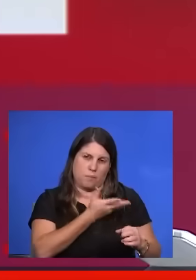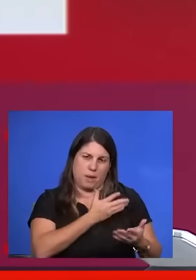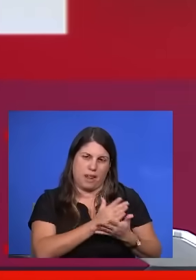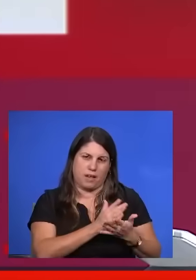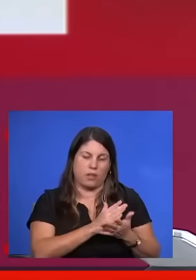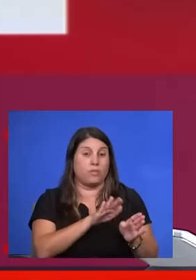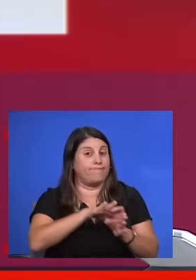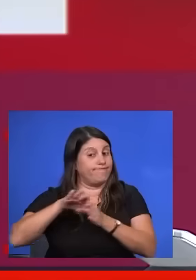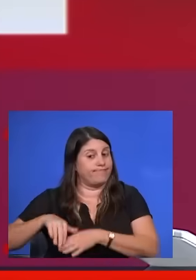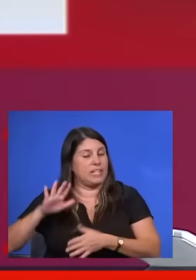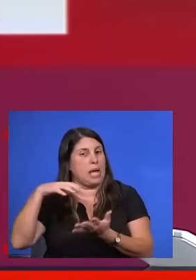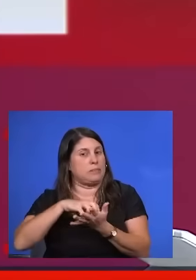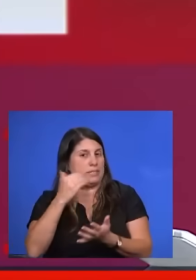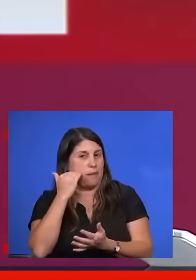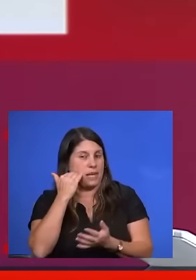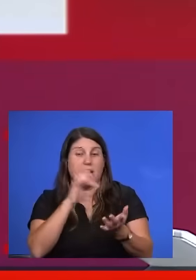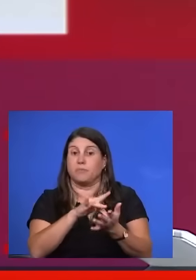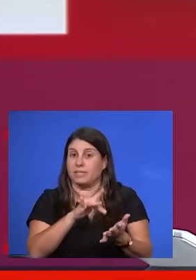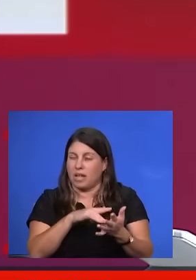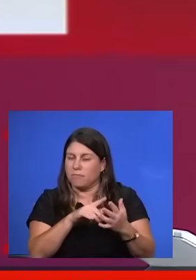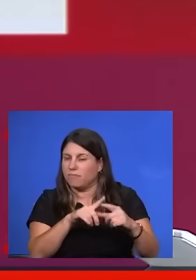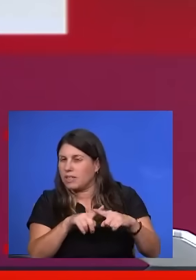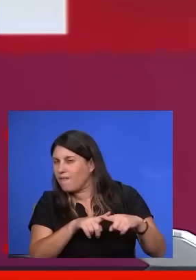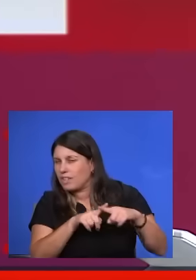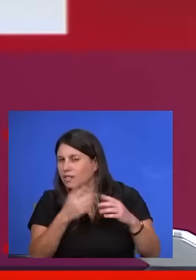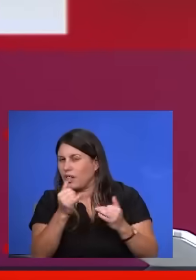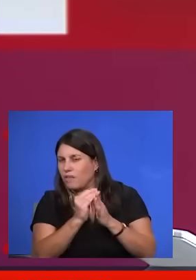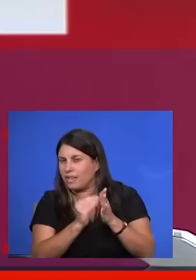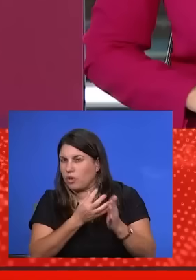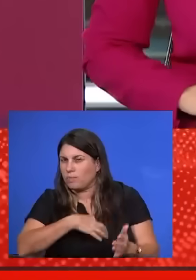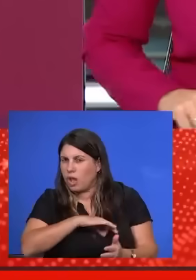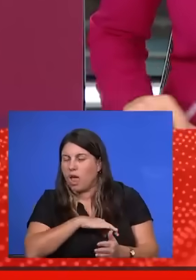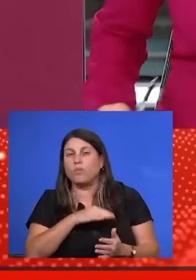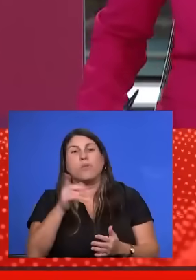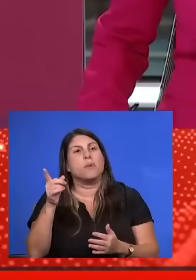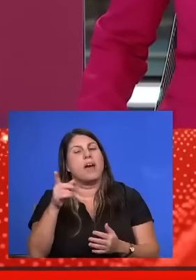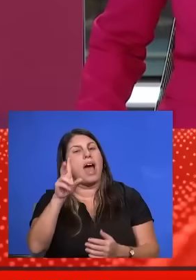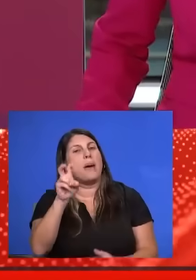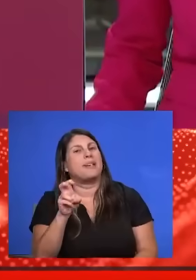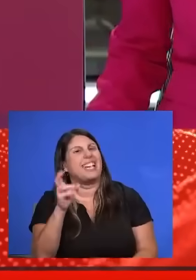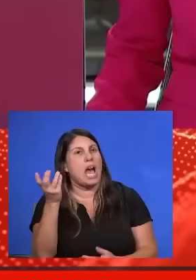אמריקנים נמצאים על הכוונת ואנחנו למרכז הנתונים שלנו בדסק החדשות, עמיחי שטיין, אתה נמצא שם.